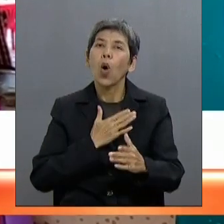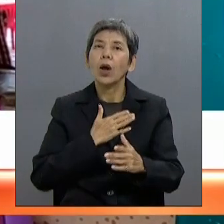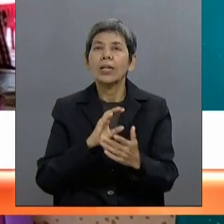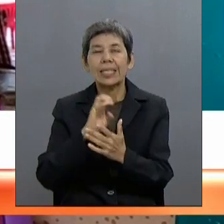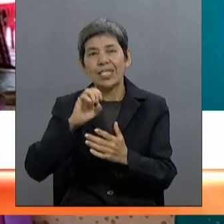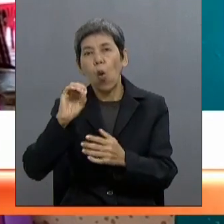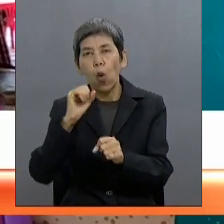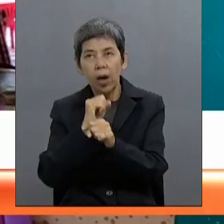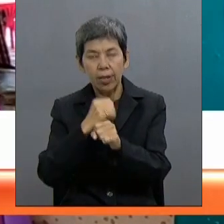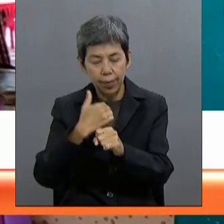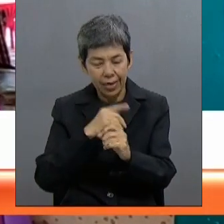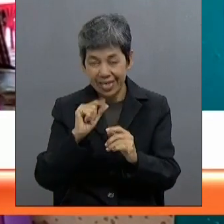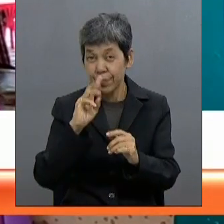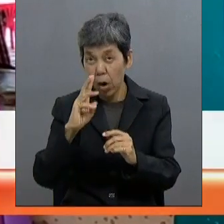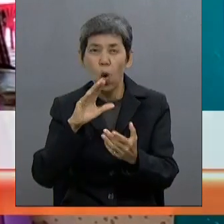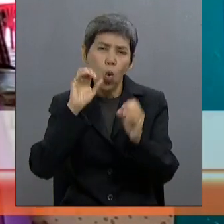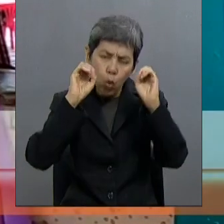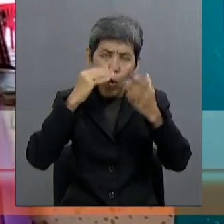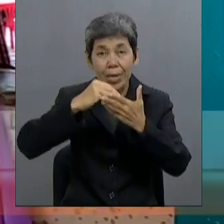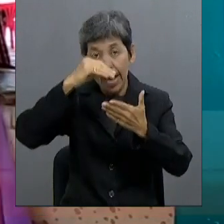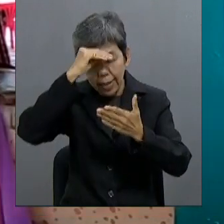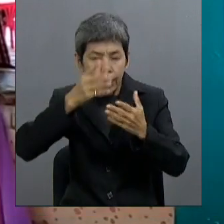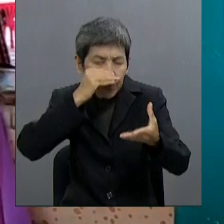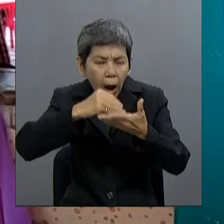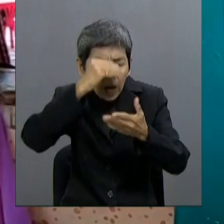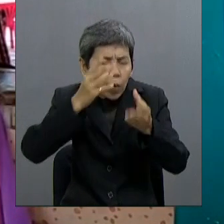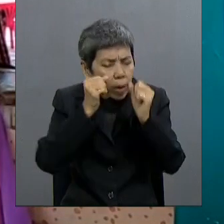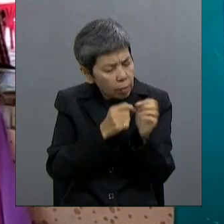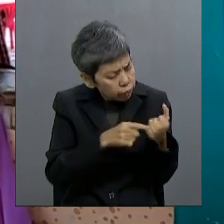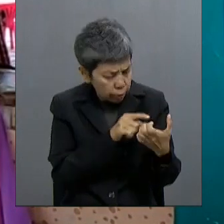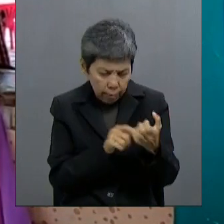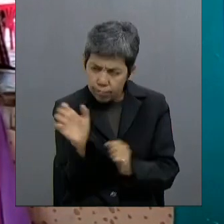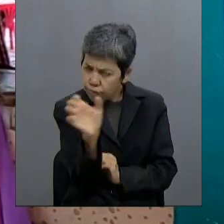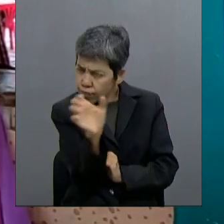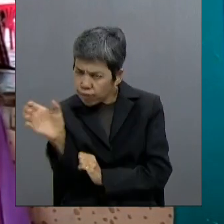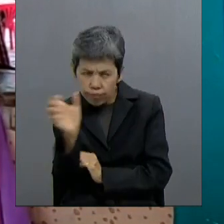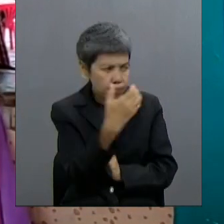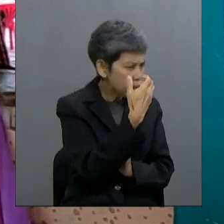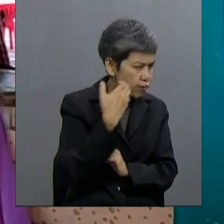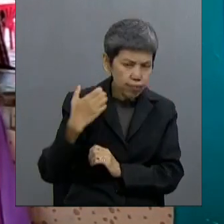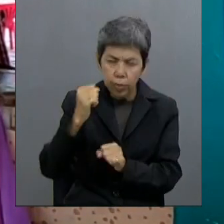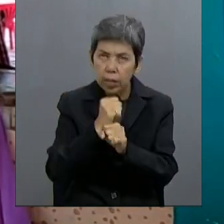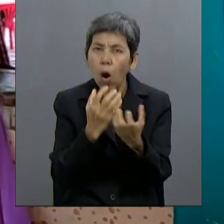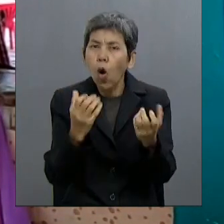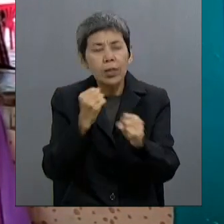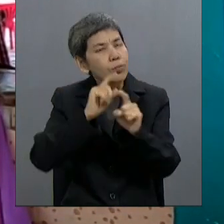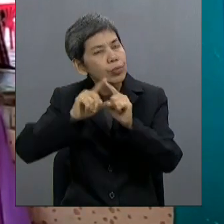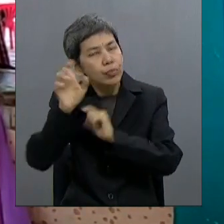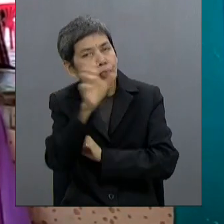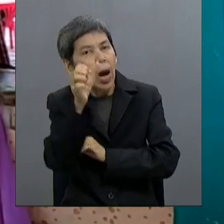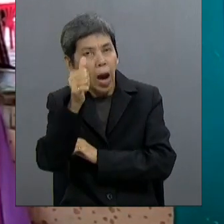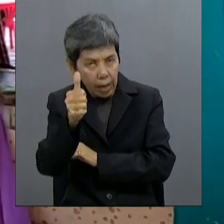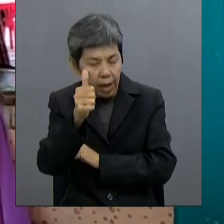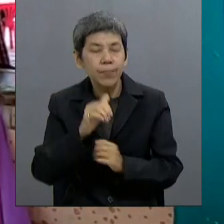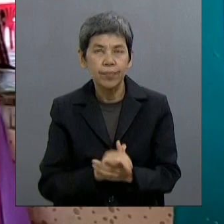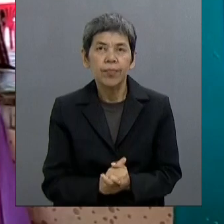งเรียนคุณครูนักเรียนได้เรียนรู้เกี่ยวกับการผลิตการใช้โทรศัพท์มือถือในการผลิตสื่อสร้างสรรค์นะครับในส่วน